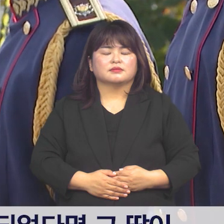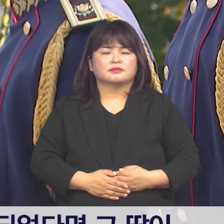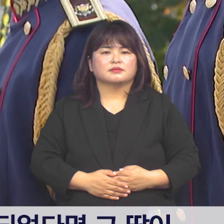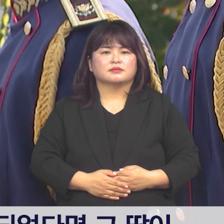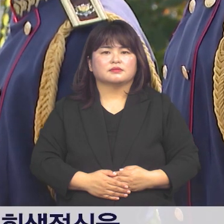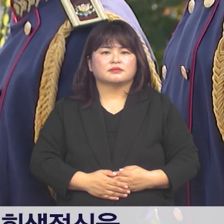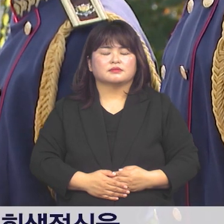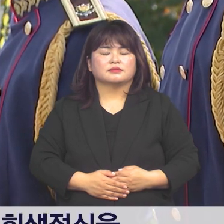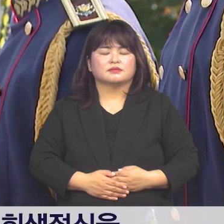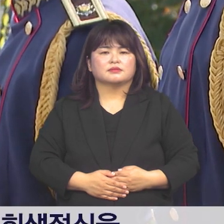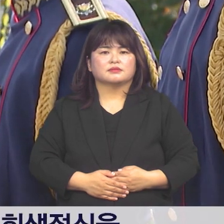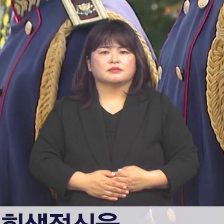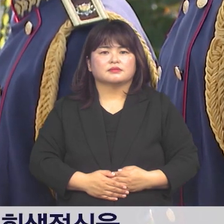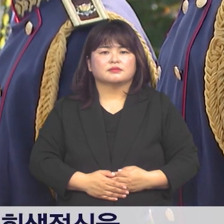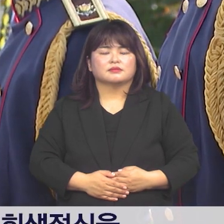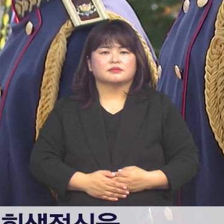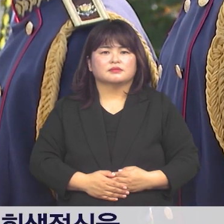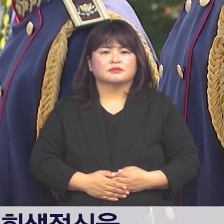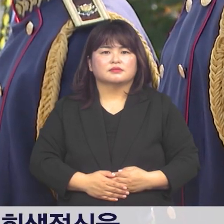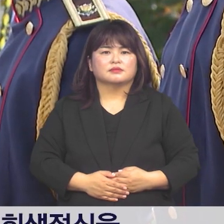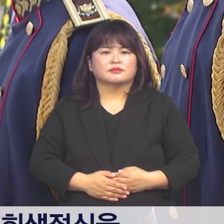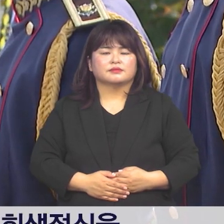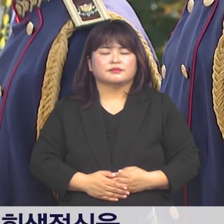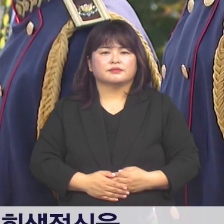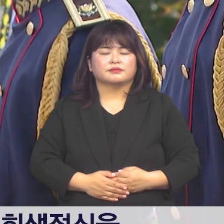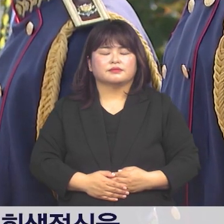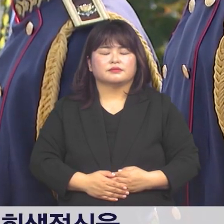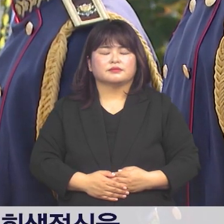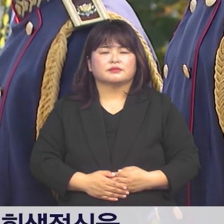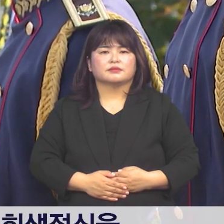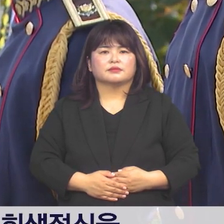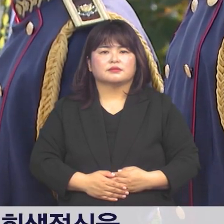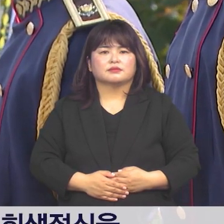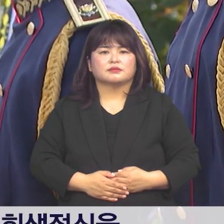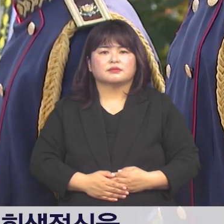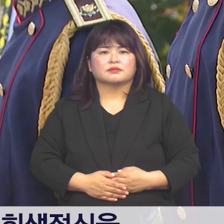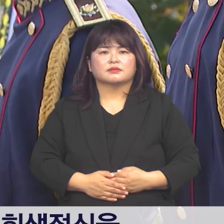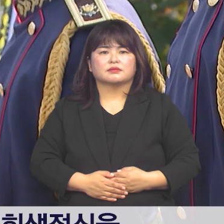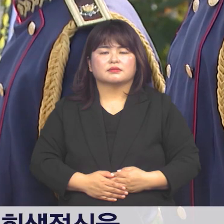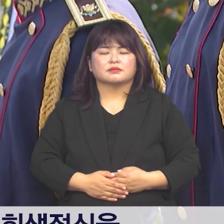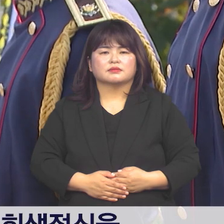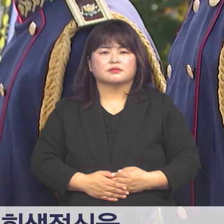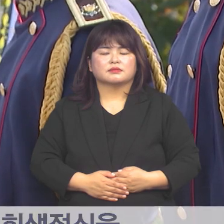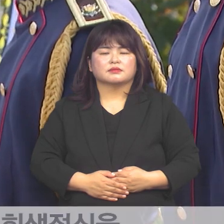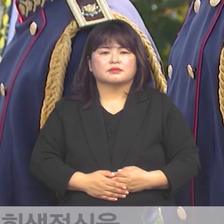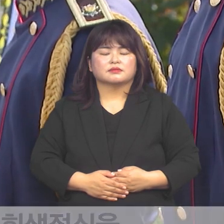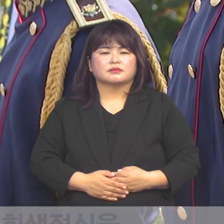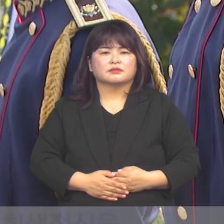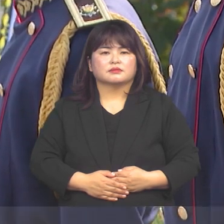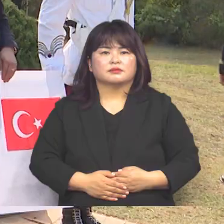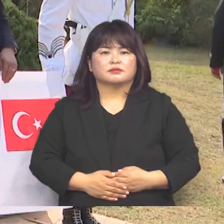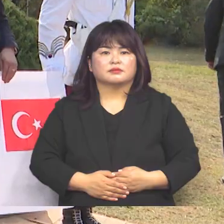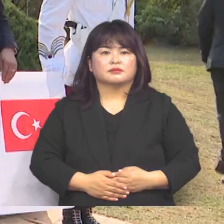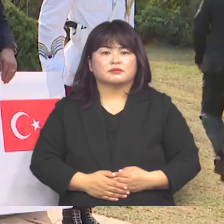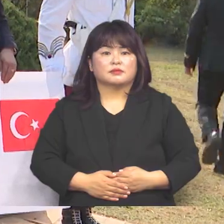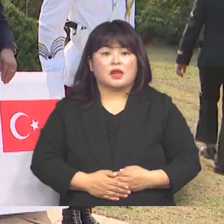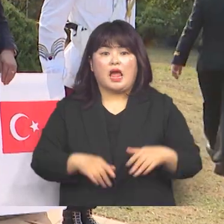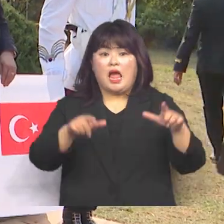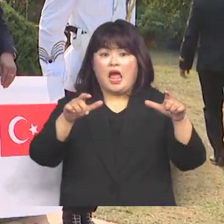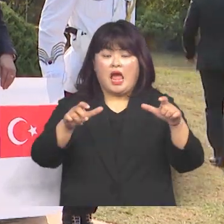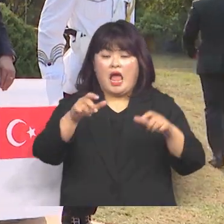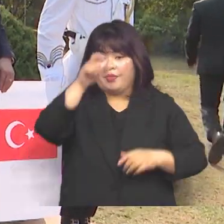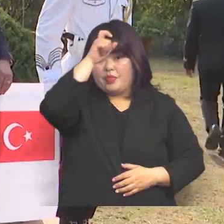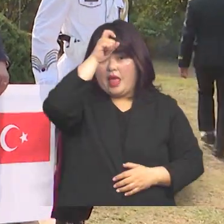içinde yatıyorlar. Uğruna can verdikleri Koreli kardeşleri de onları hiçbir zaman unutmuyorlar.